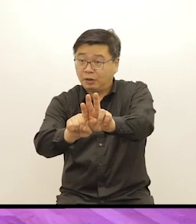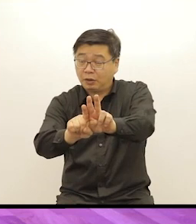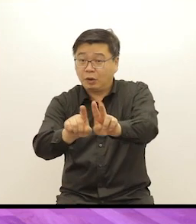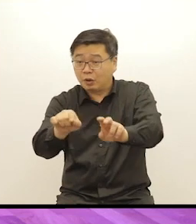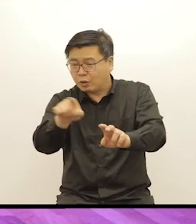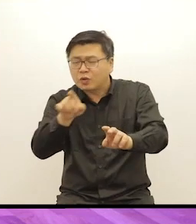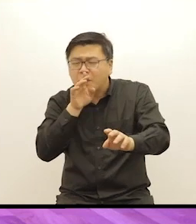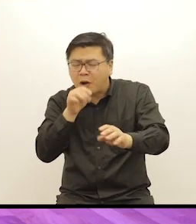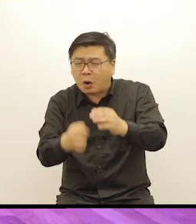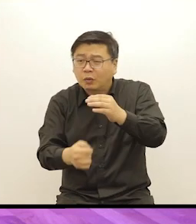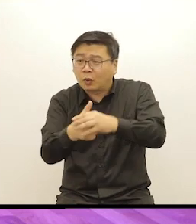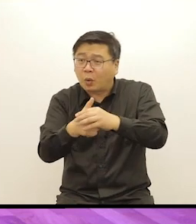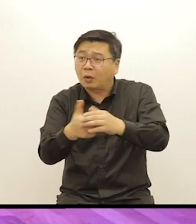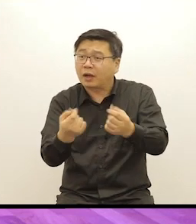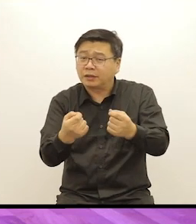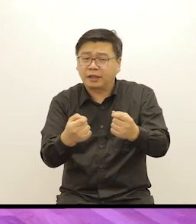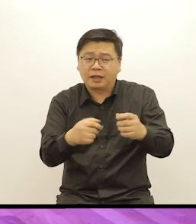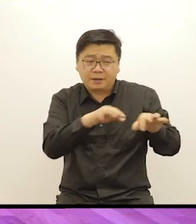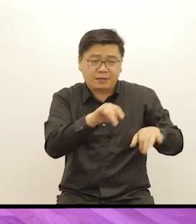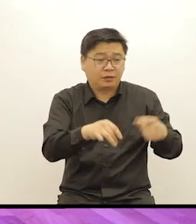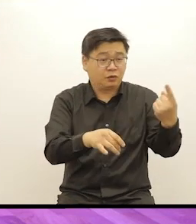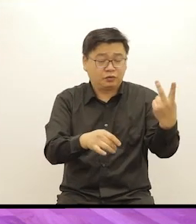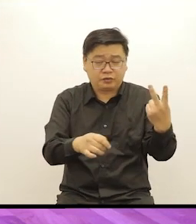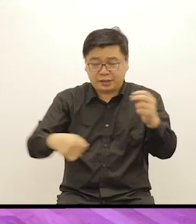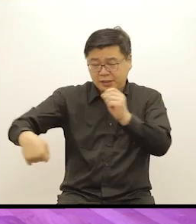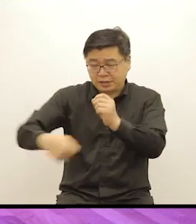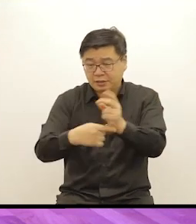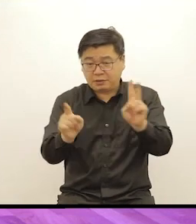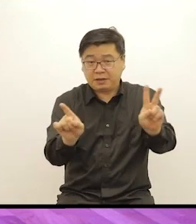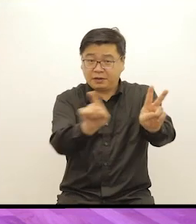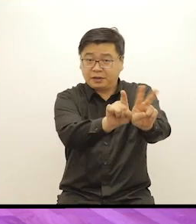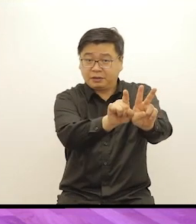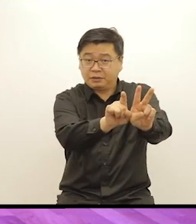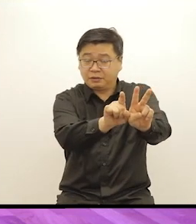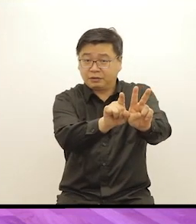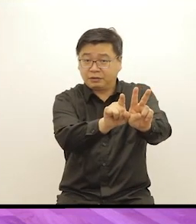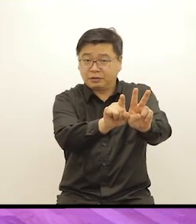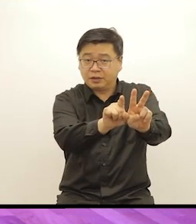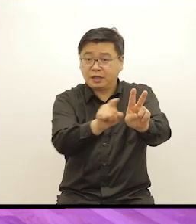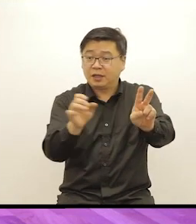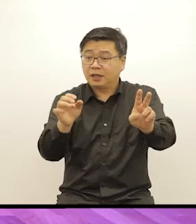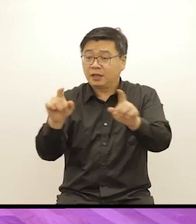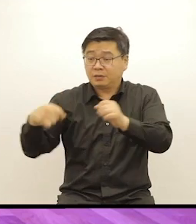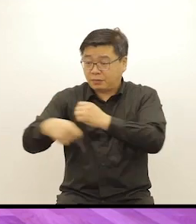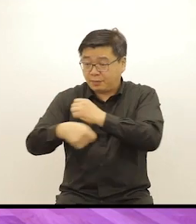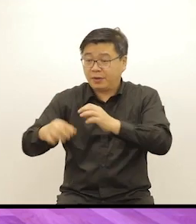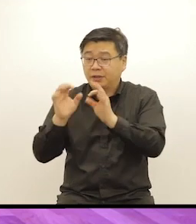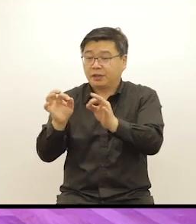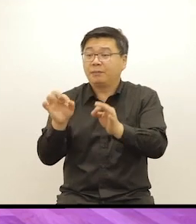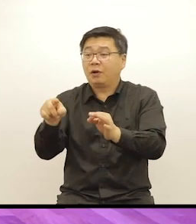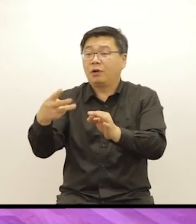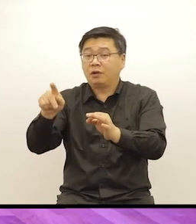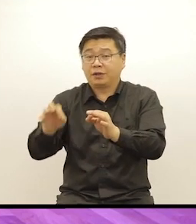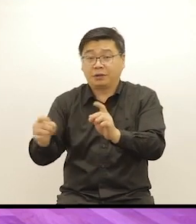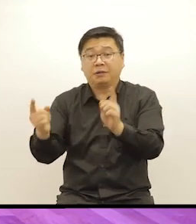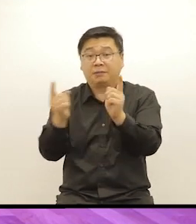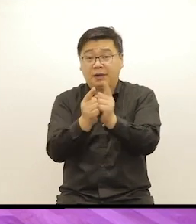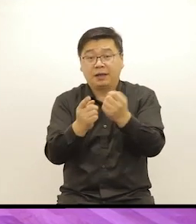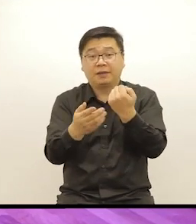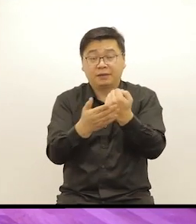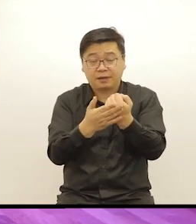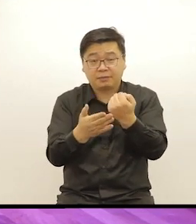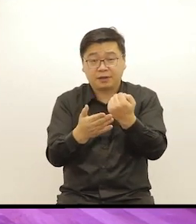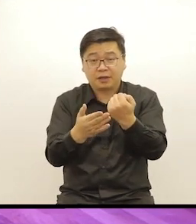구성인데요. 두 대의 피아노와 한 대의 첼로가 함께한다. 예. 첼리스트 김어령 씨 만나면서